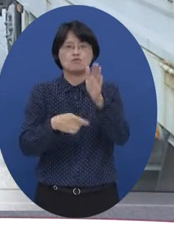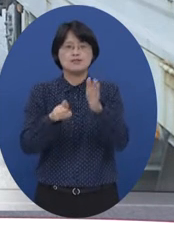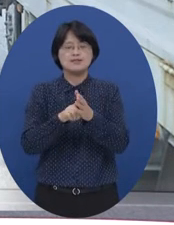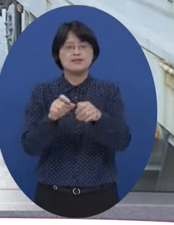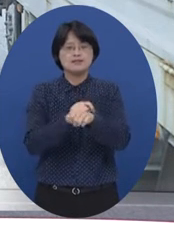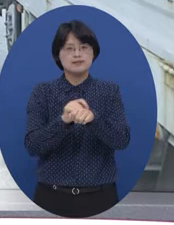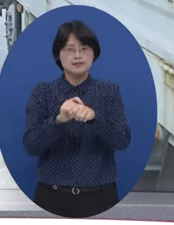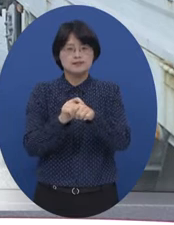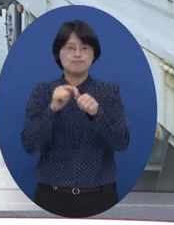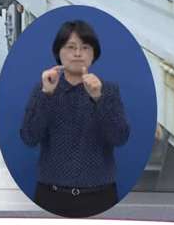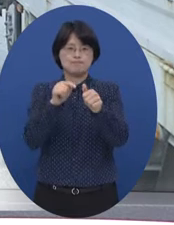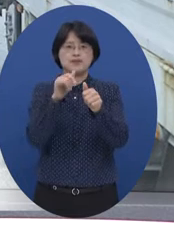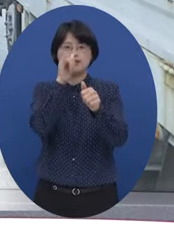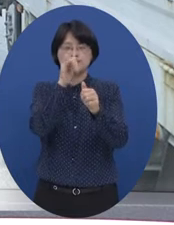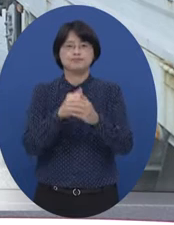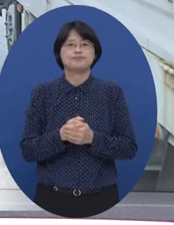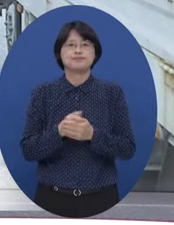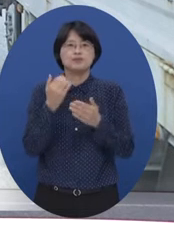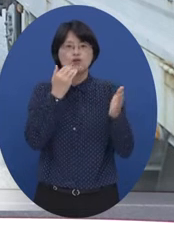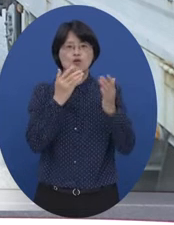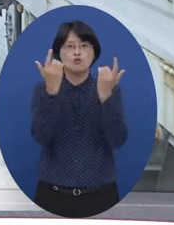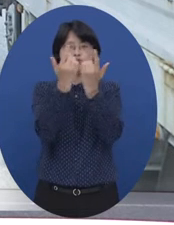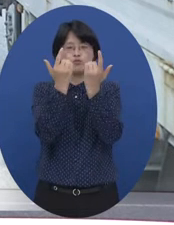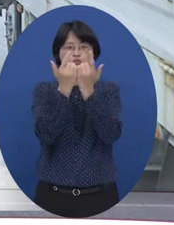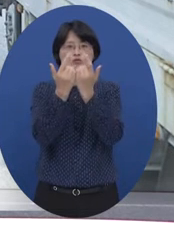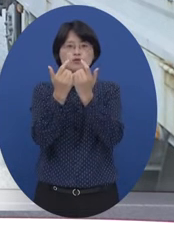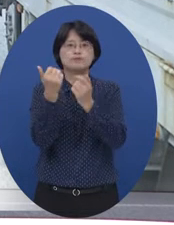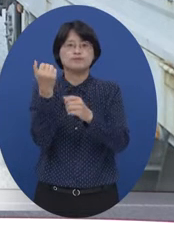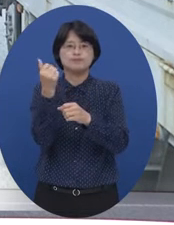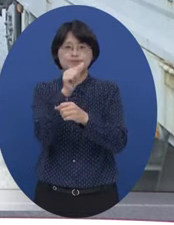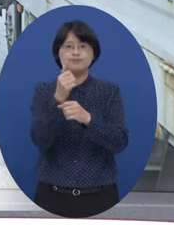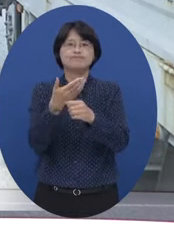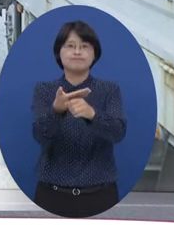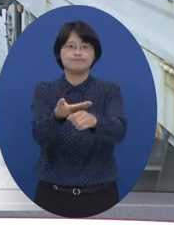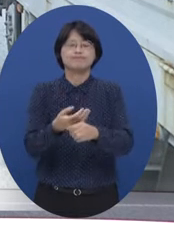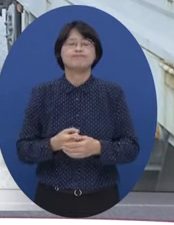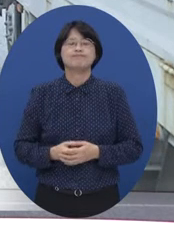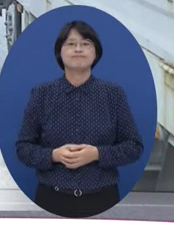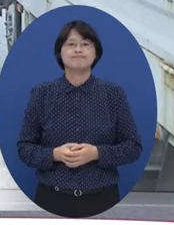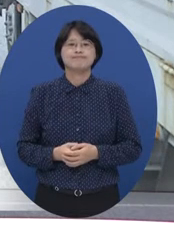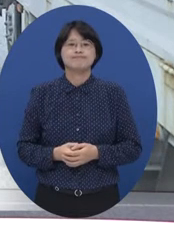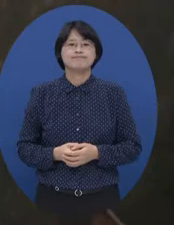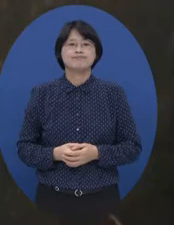방지를 위한 특단의 대책을 지시했습니다. 경기북부 김태희 기자의 보도입니다.